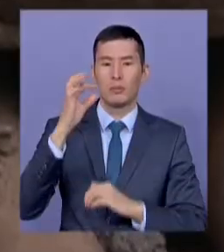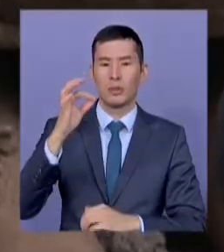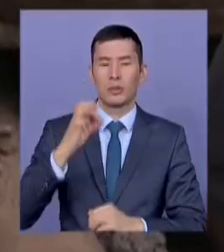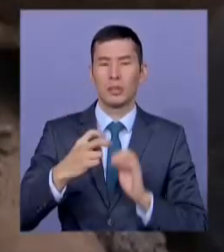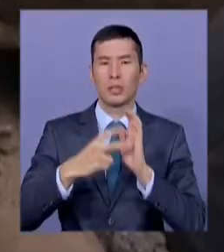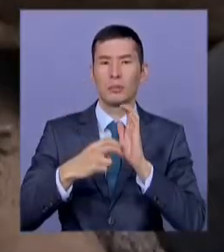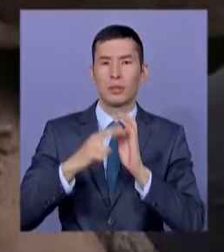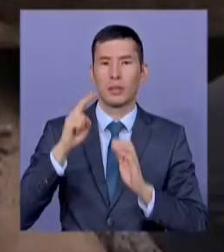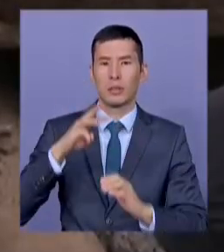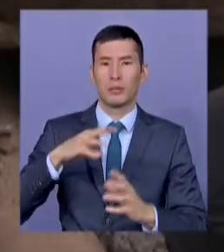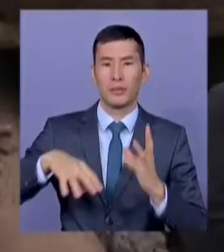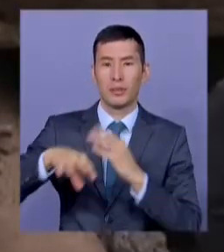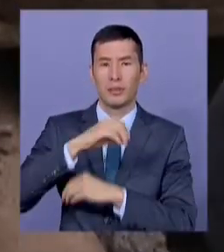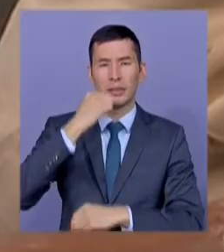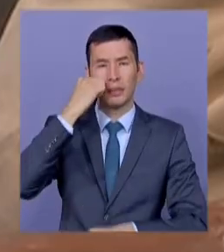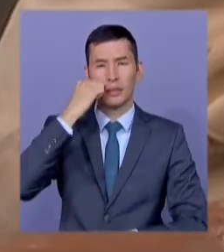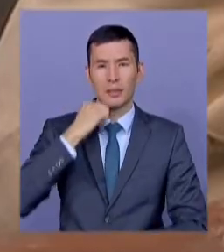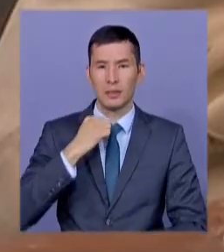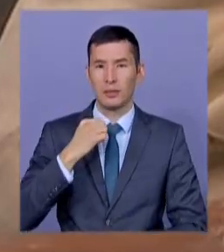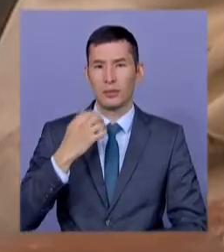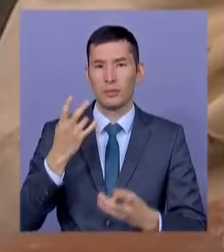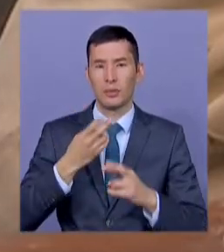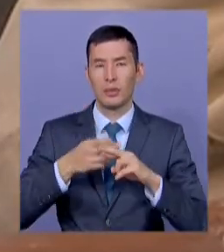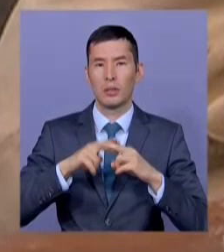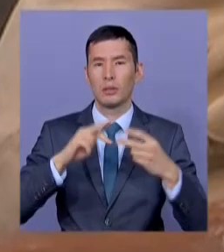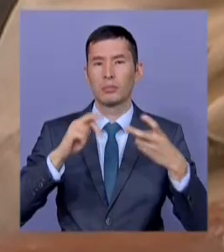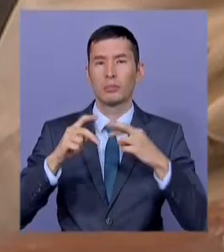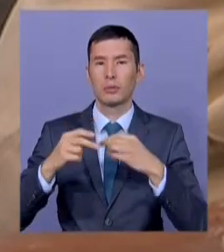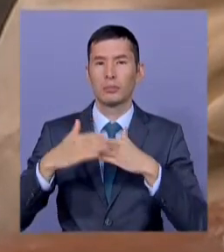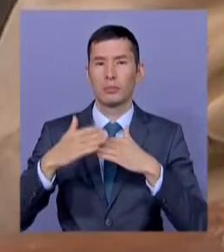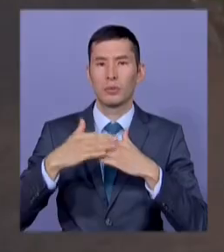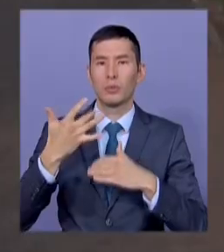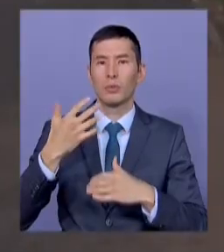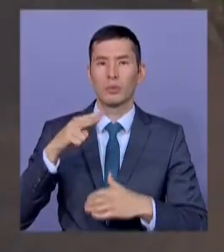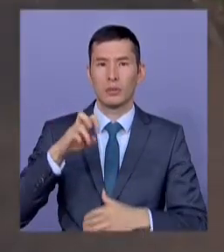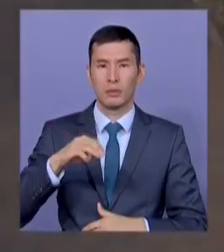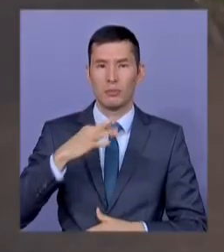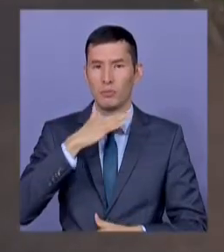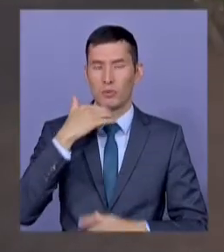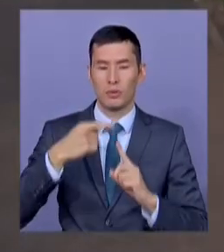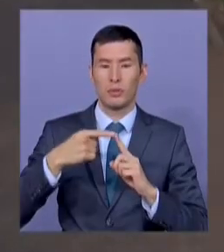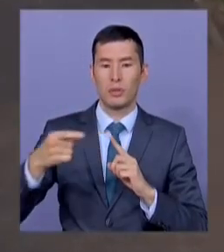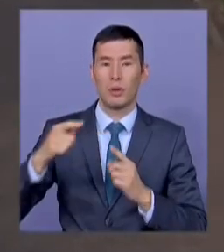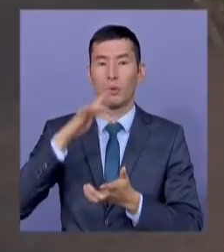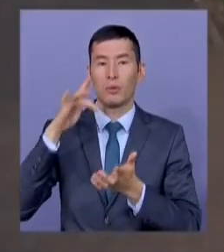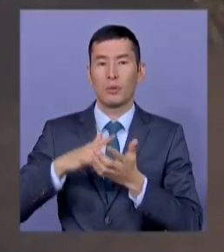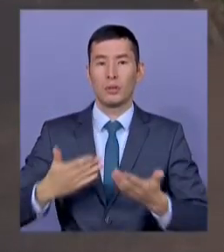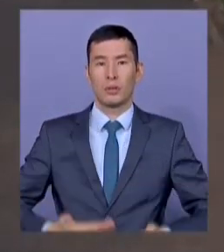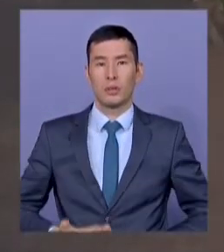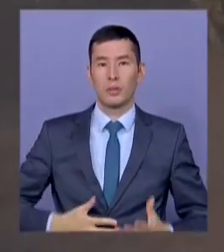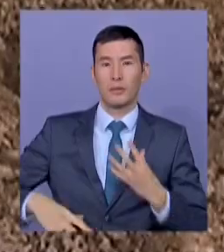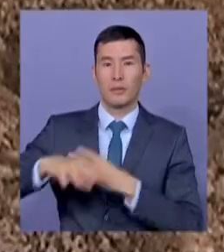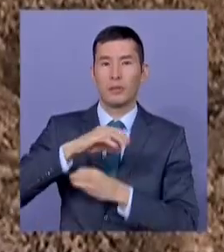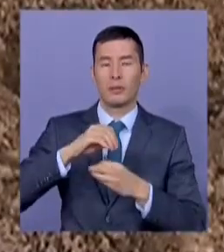километров, находится в критическом состоянии. Для замены изношенных труб потребуется несколько лет. В свою очередь, горожане считают, что мониторинг